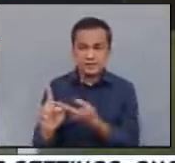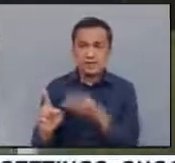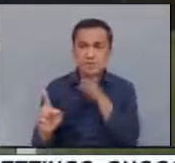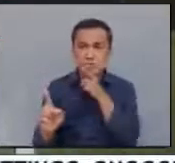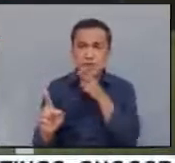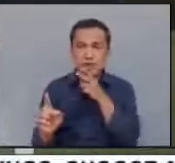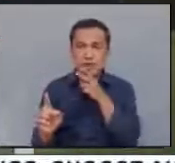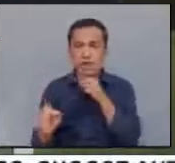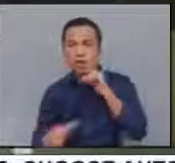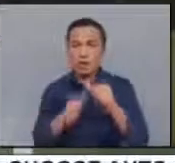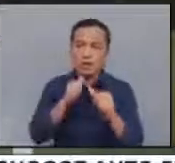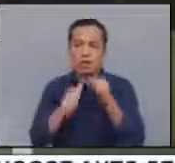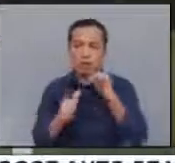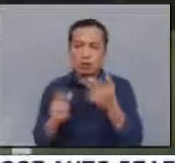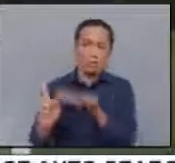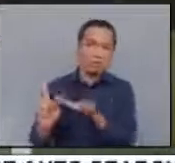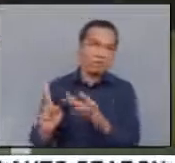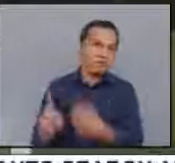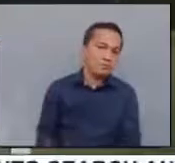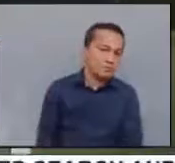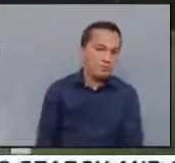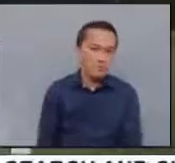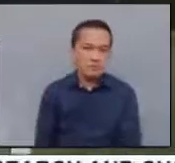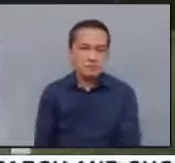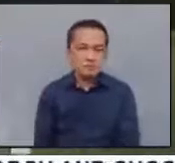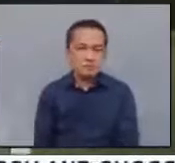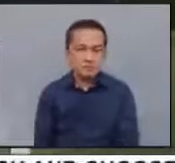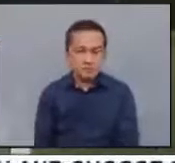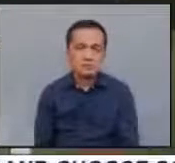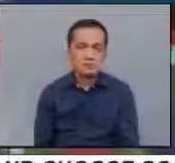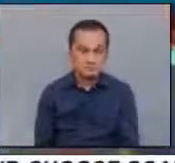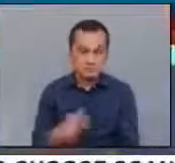naturang akusasyon. Nagbabalik si Bernard Haujan.